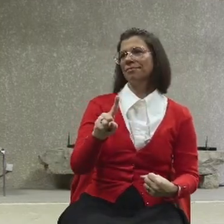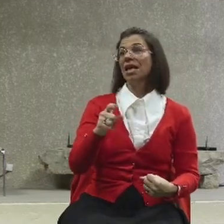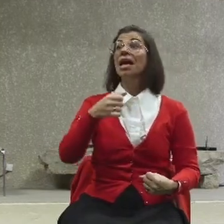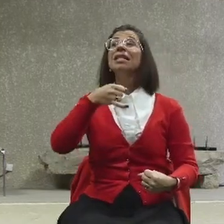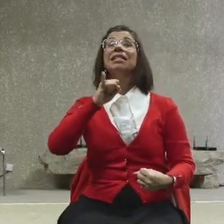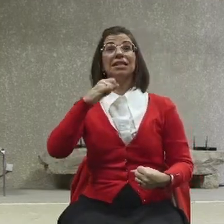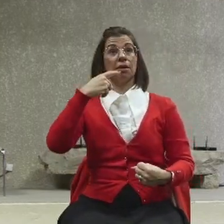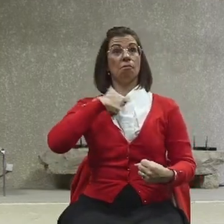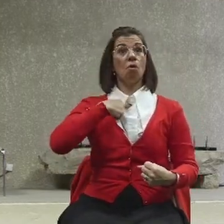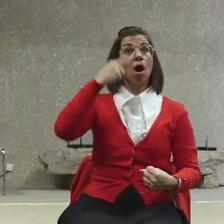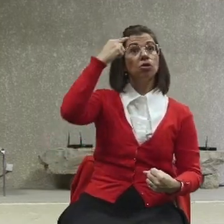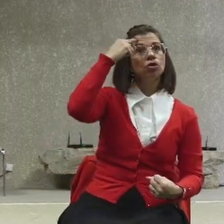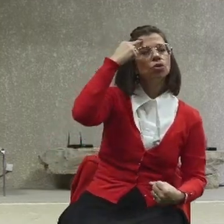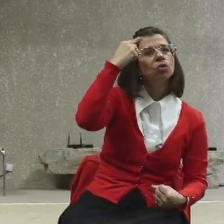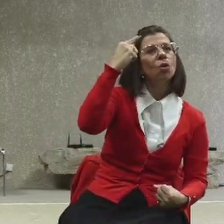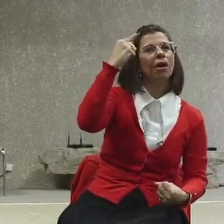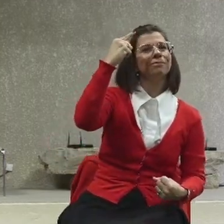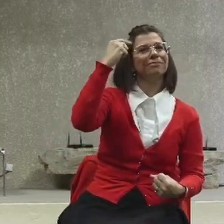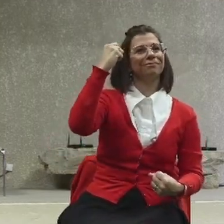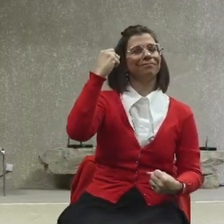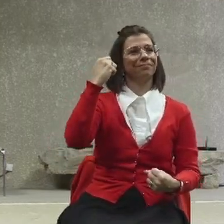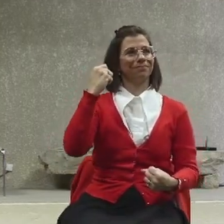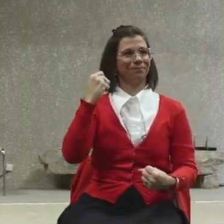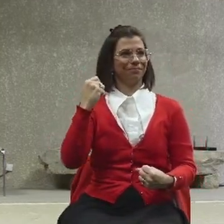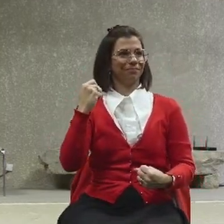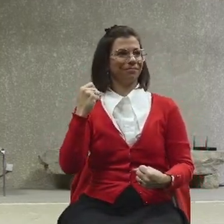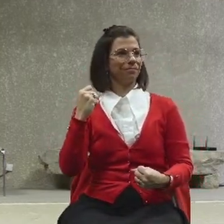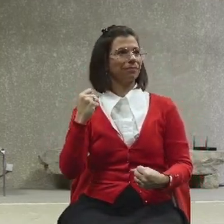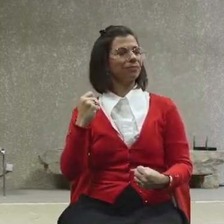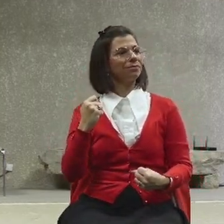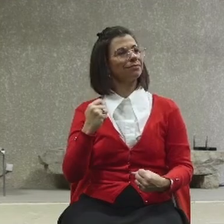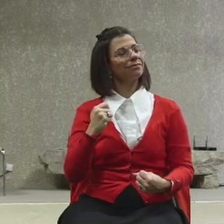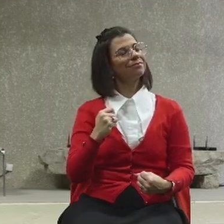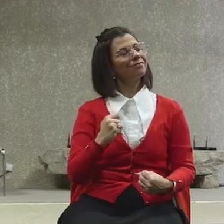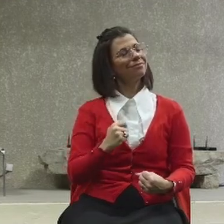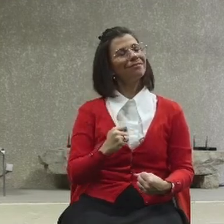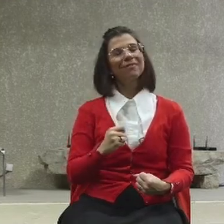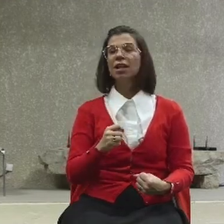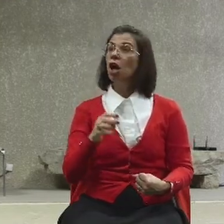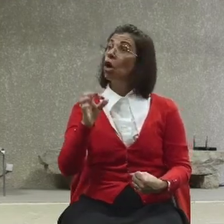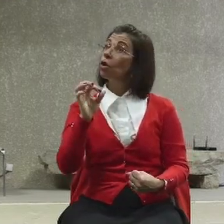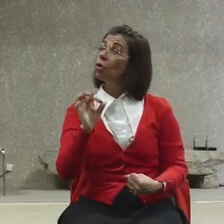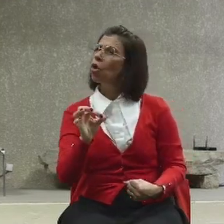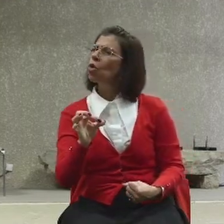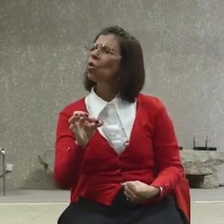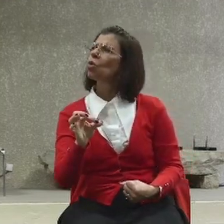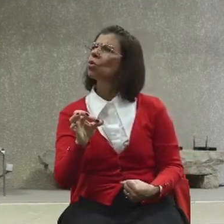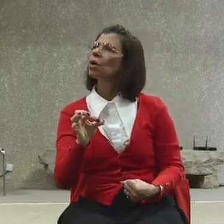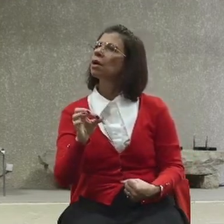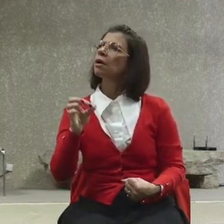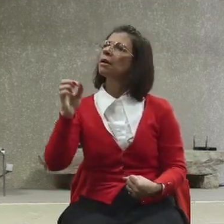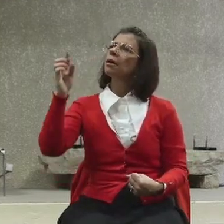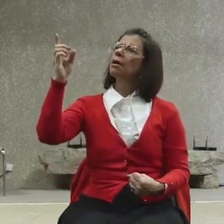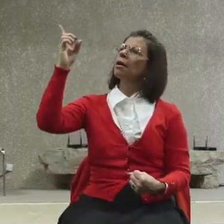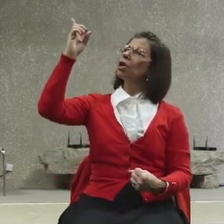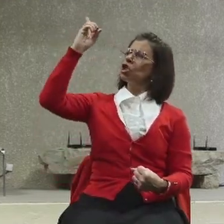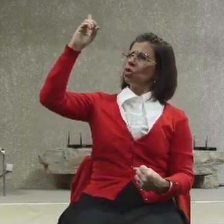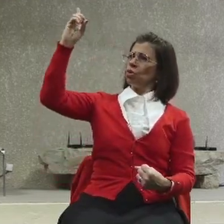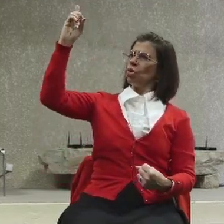loin de moi la pensée de me glorifier d'autre chose que de la croix de notre Seigneur Jésus-Christ, par qui le monde